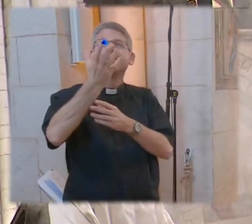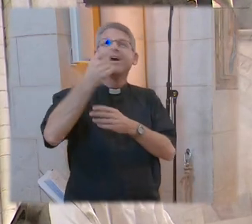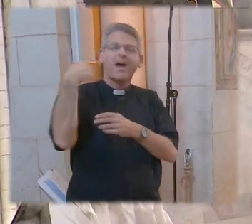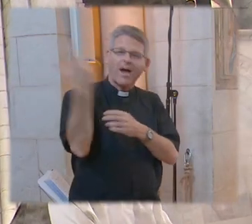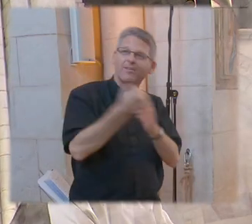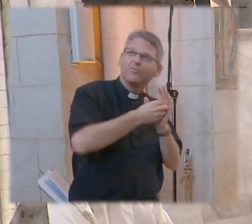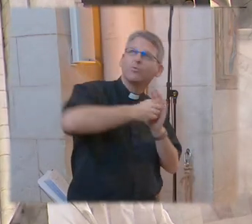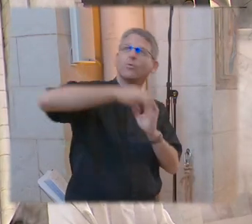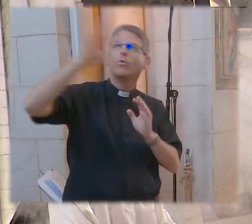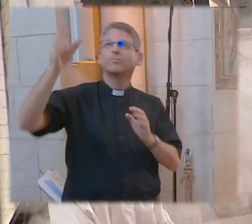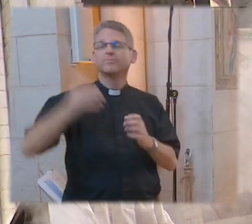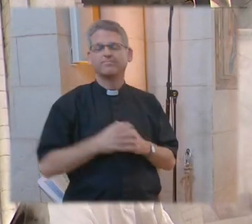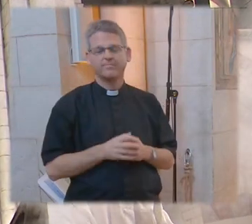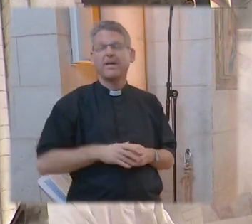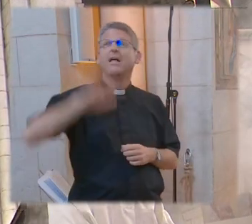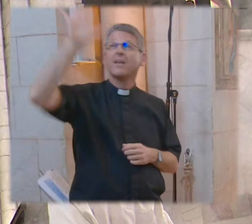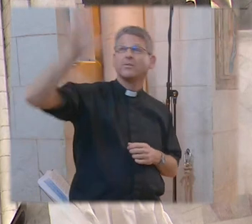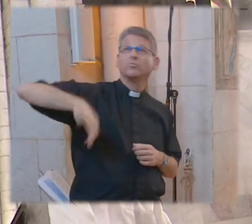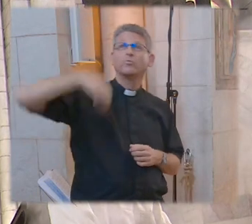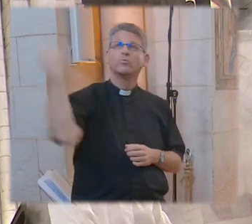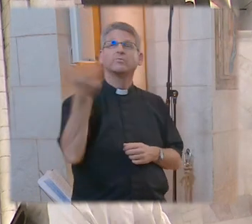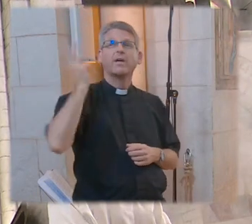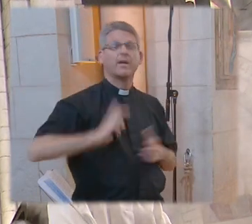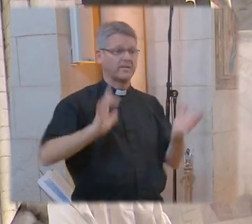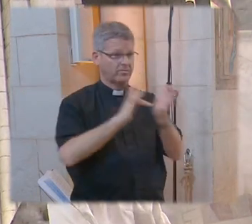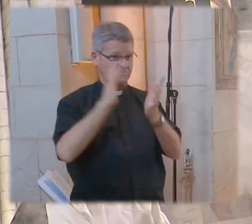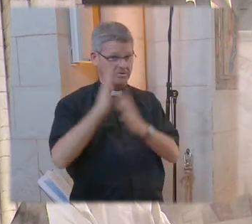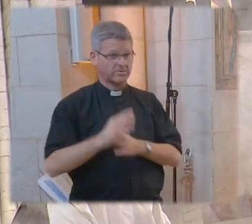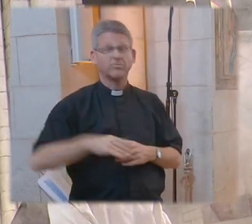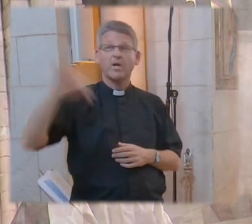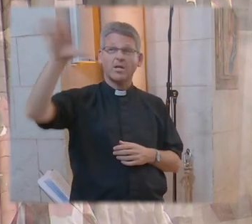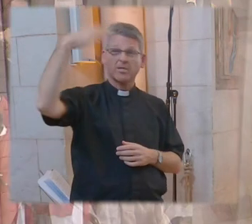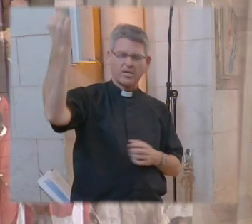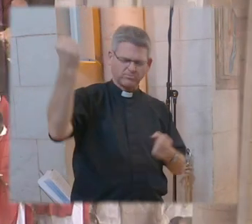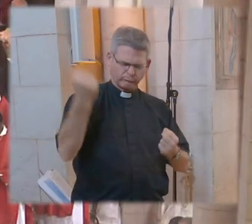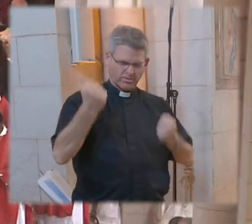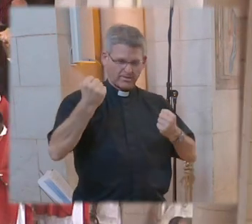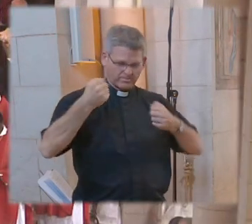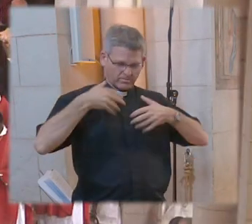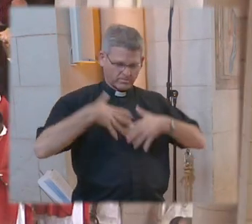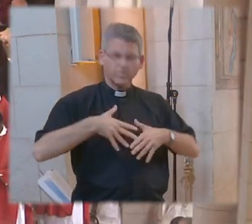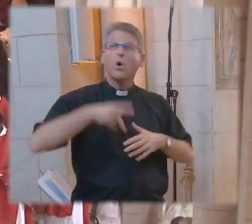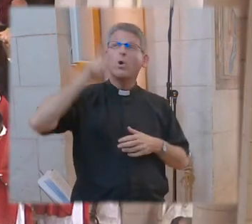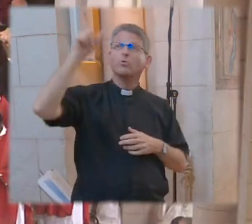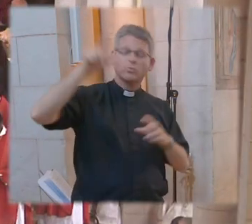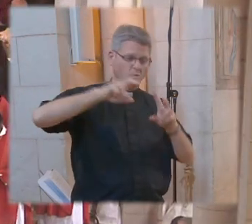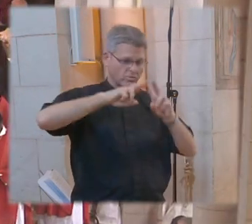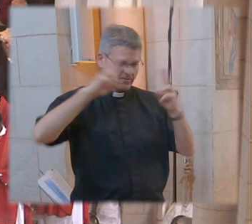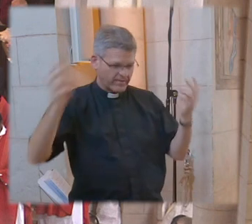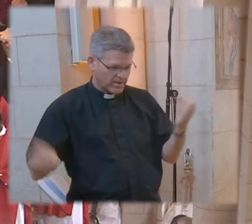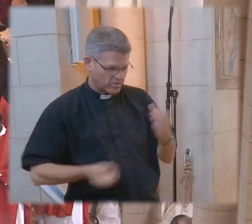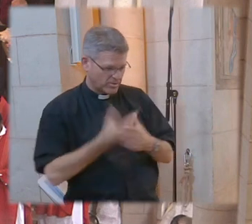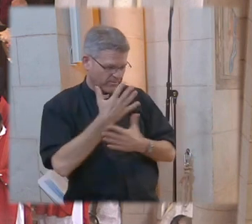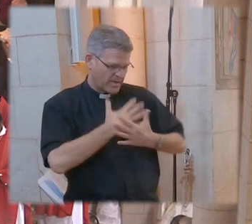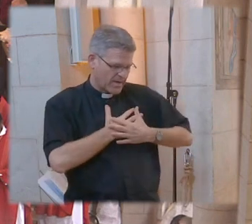Sohn, unseren Herrn Jesus Christus, und in der Kraft des Heiligen Geistes erfüllst du die ganze Schöpfung mit Leben